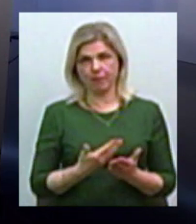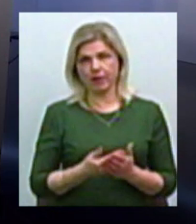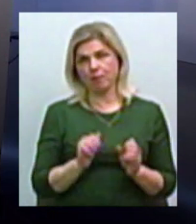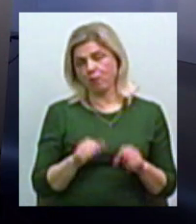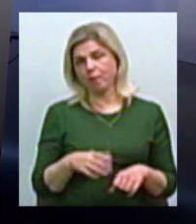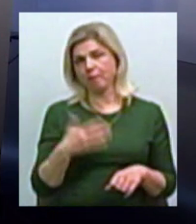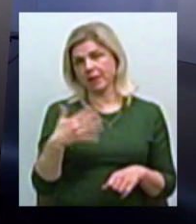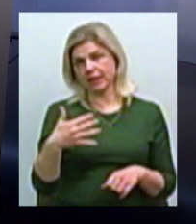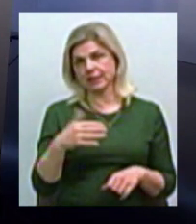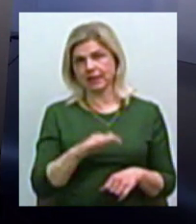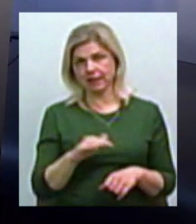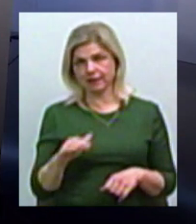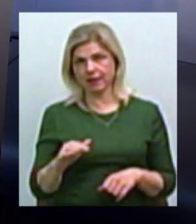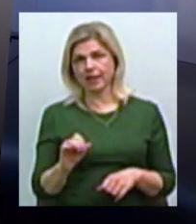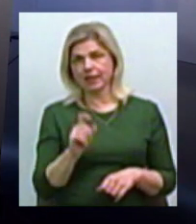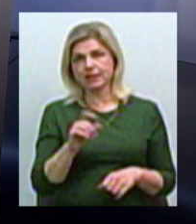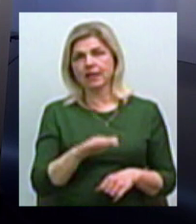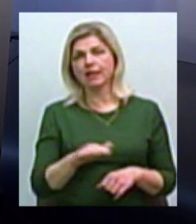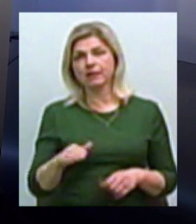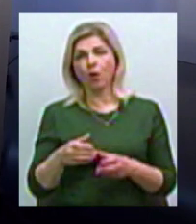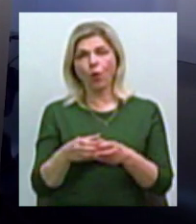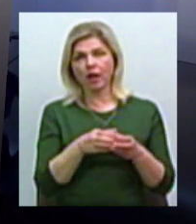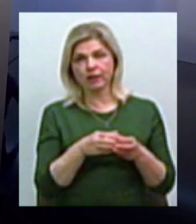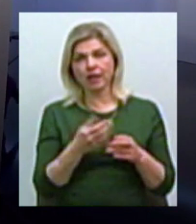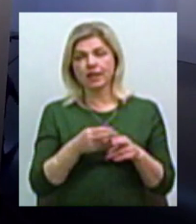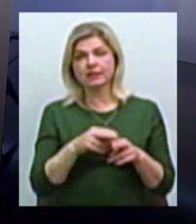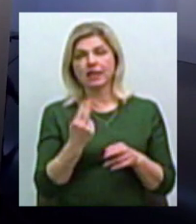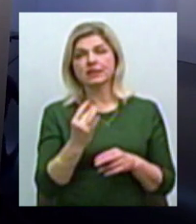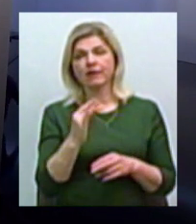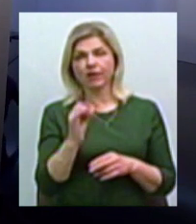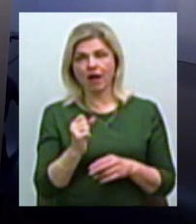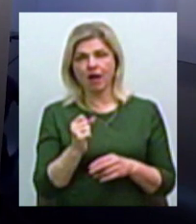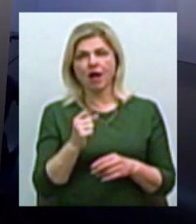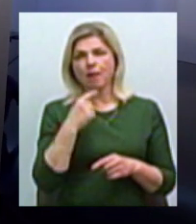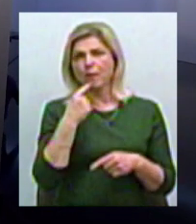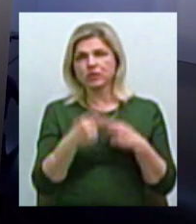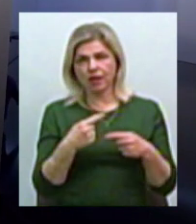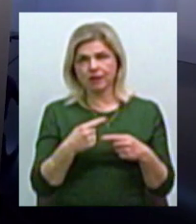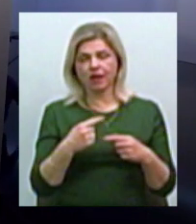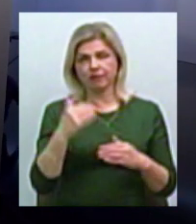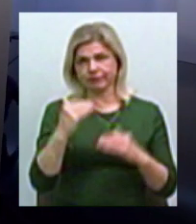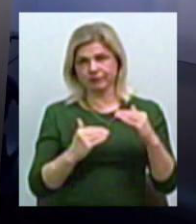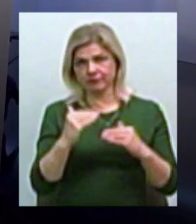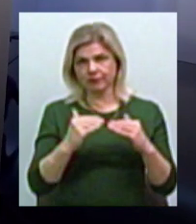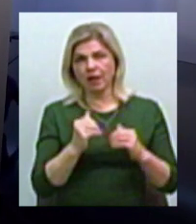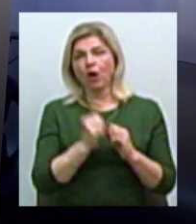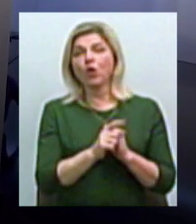дітей саме з дитячого колективу. І ця цифра, вона постійно плаває, тому що кожному своє, скажімо так. І